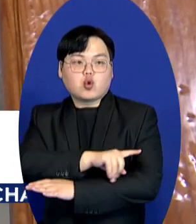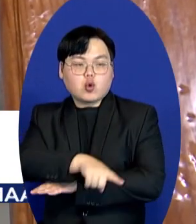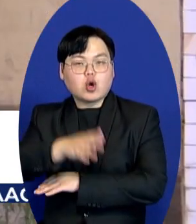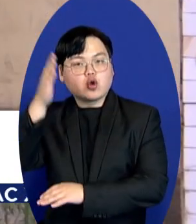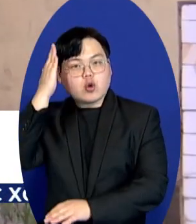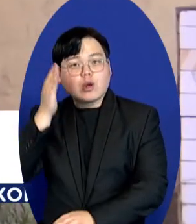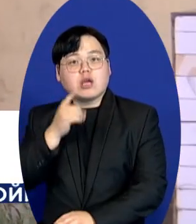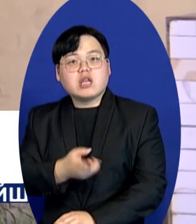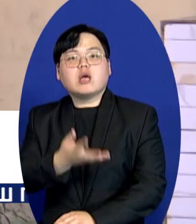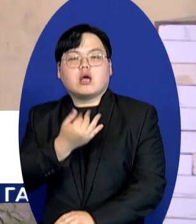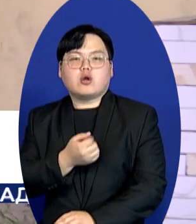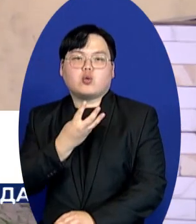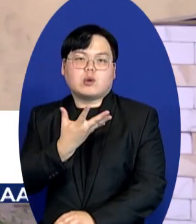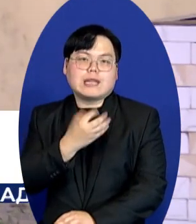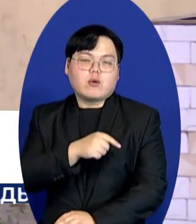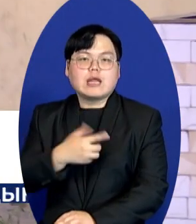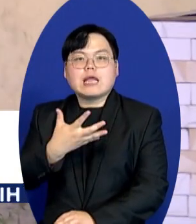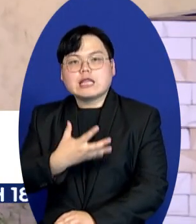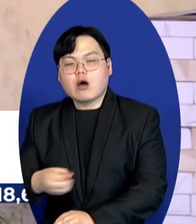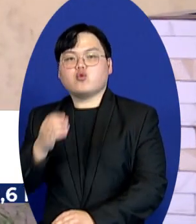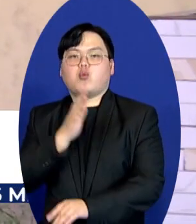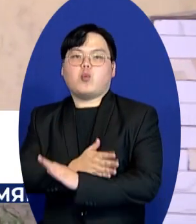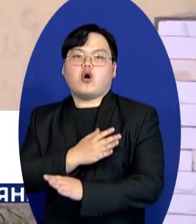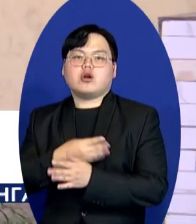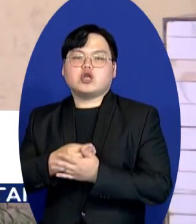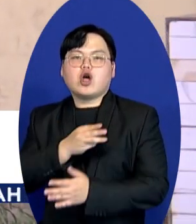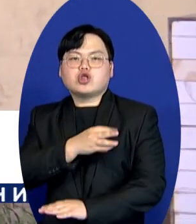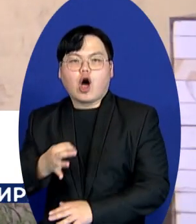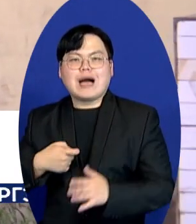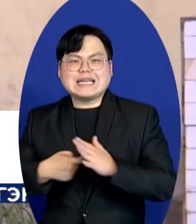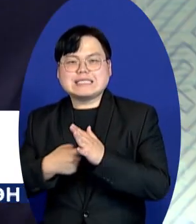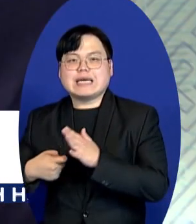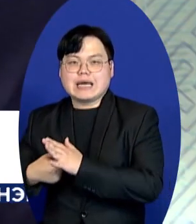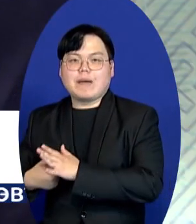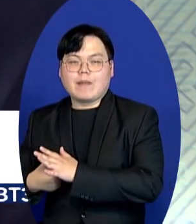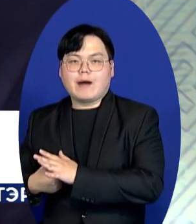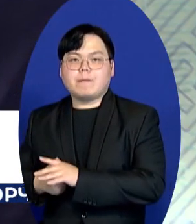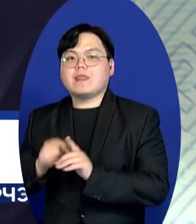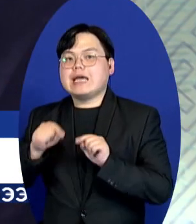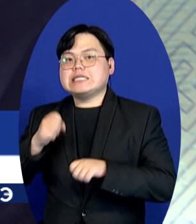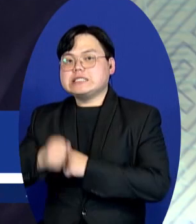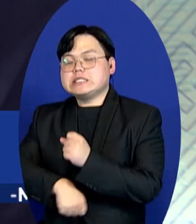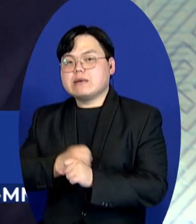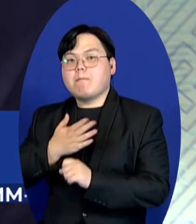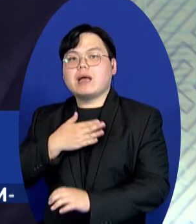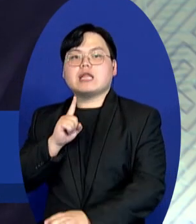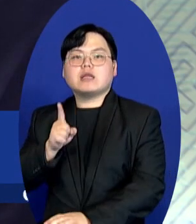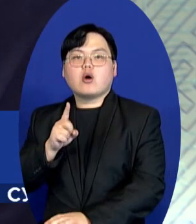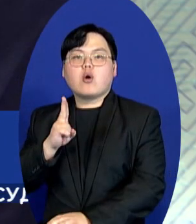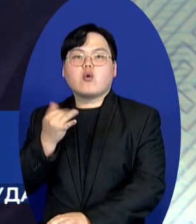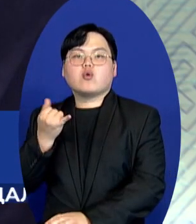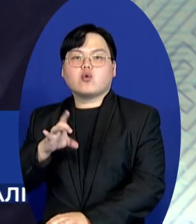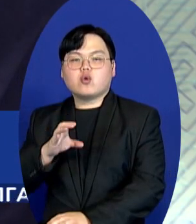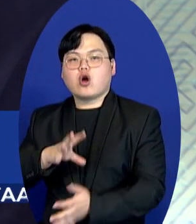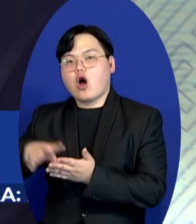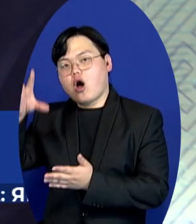байранд зөвхөн 450-500 оюутан авна гэх мэтээр тоо заадаг гэсэн юм аа. Энэ жилийн хувьд бол манайх нэгдүгээр курсын оюутнуудаа